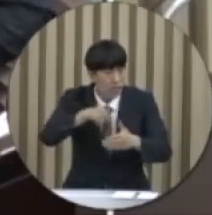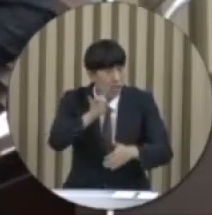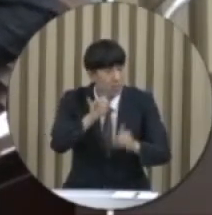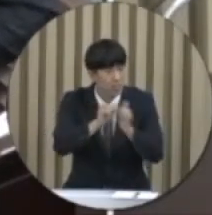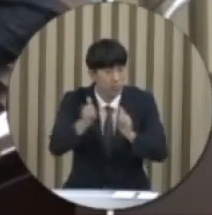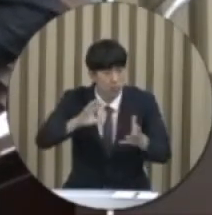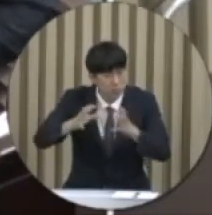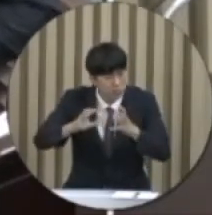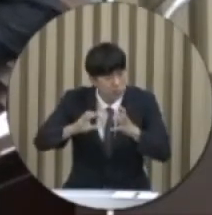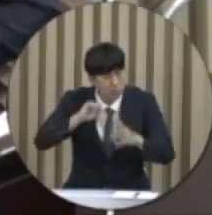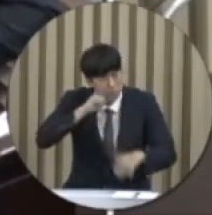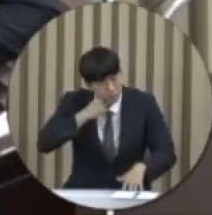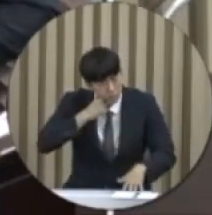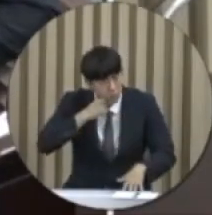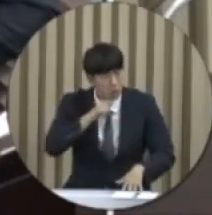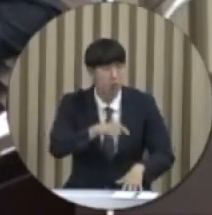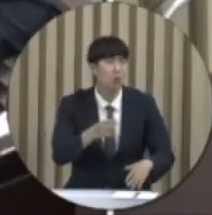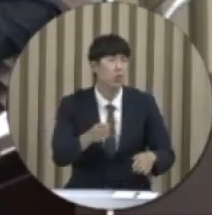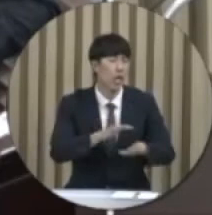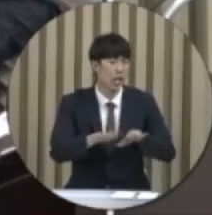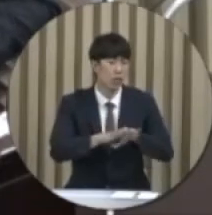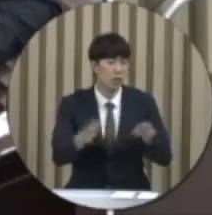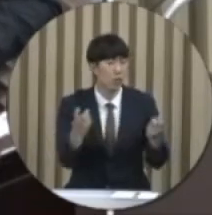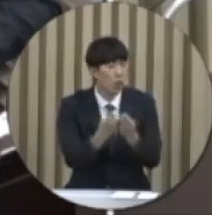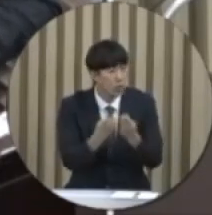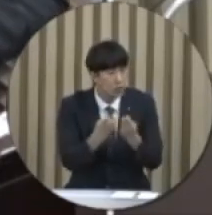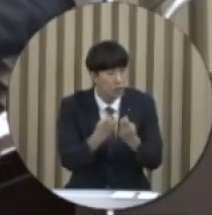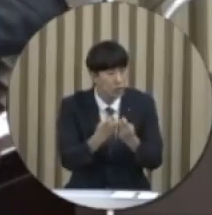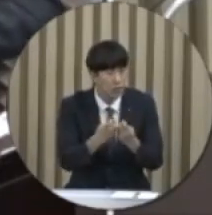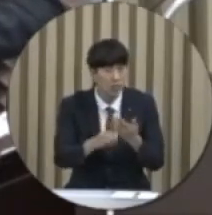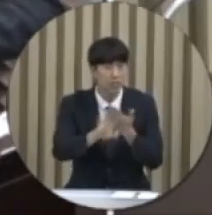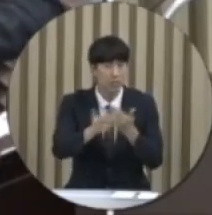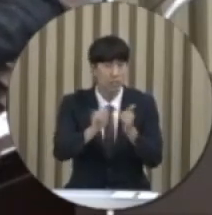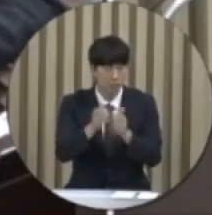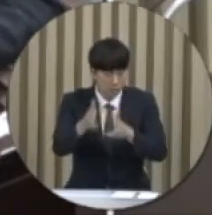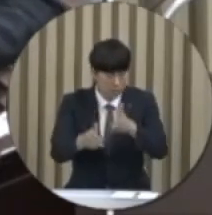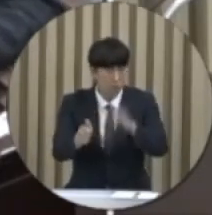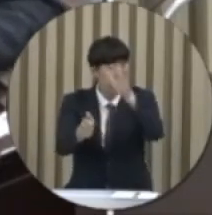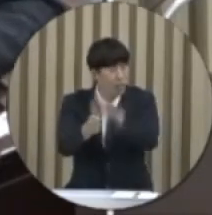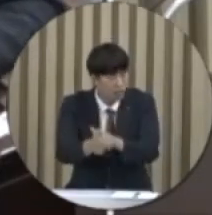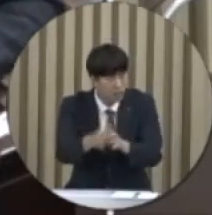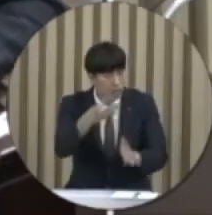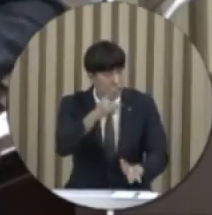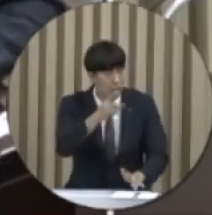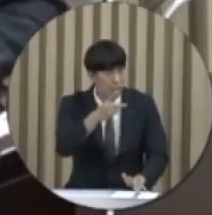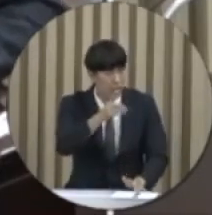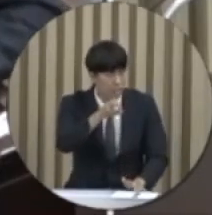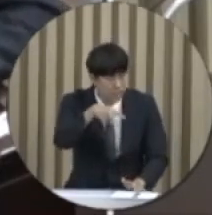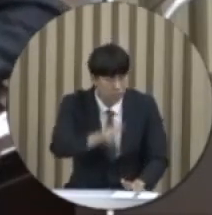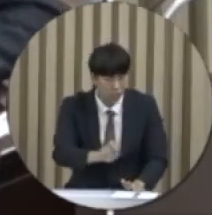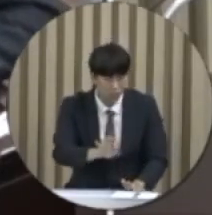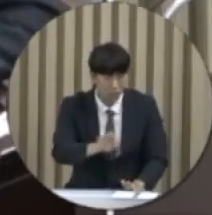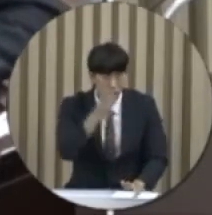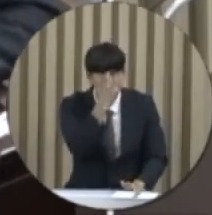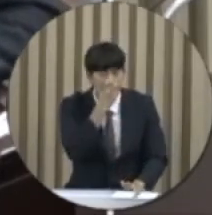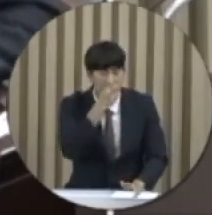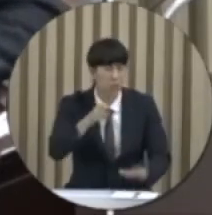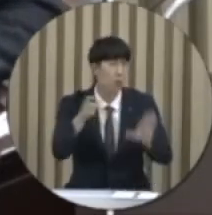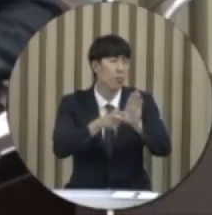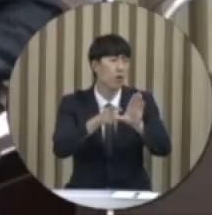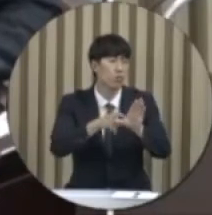얘기겠죠. 그럼 과연 그걸 어떻게 할 거냐? 용역해봐야겠죠. 타당성 검토를 해봐야겠죠. 어떤 게 우리 병점역에